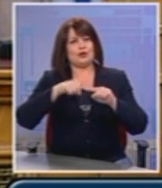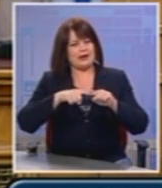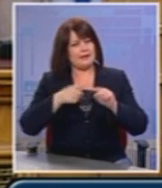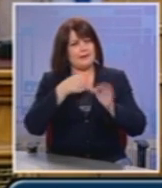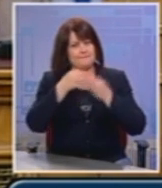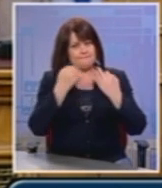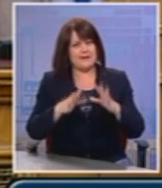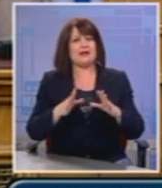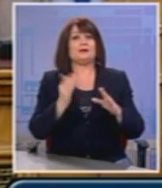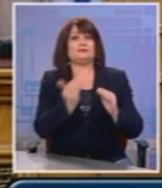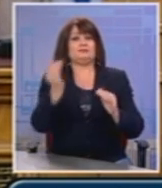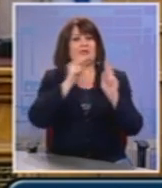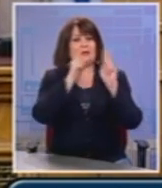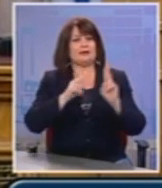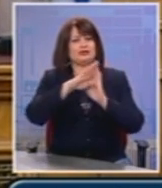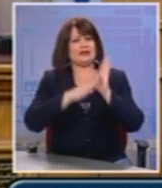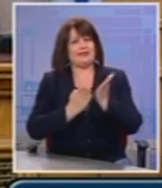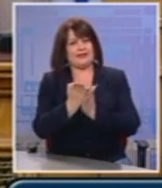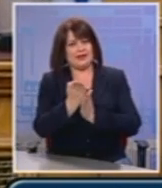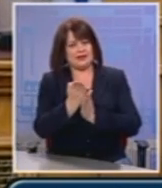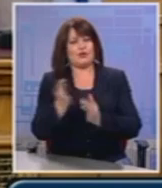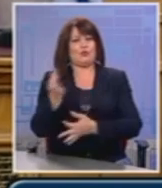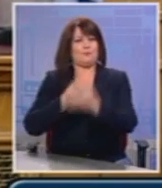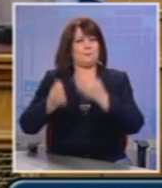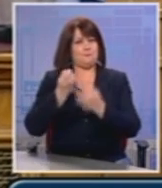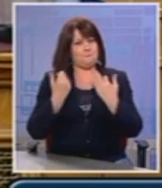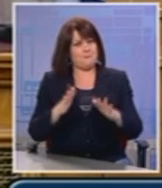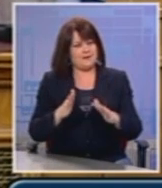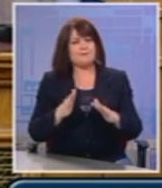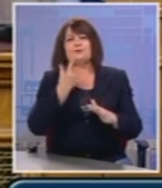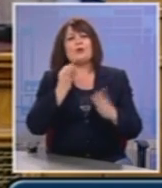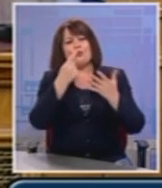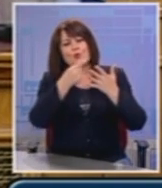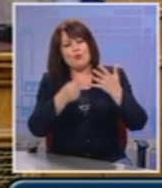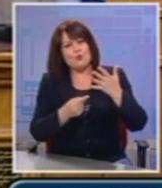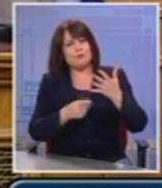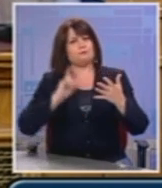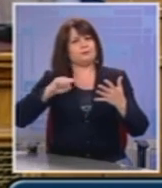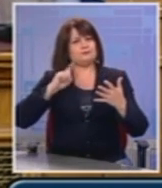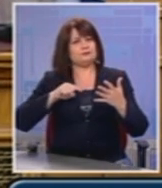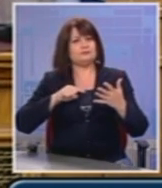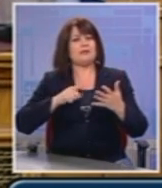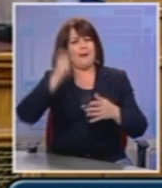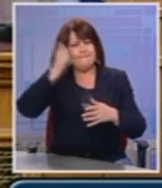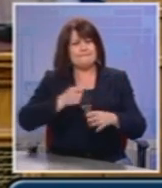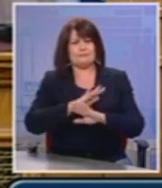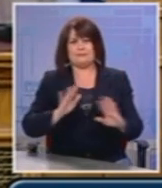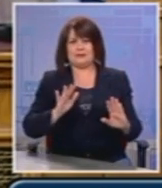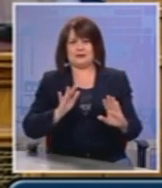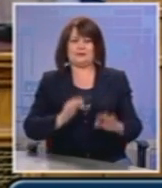του διεθνούς δικαίου και μας εξήγησε για ποιους λόγγους αυτές οι παραβιάσεις είναι απαράδεκτες